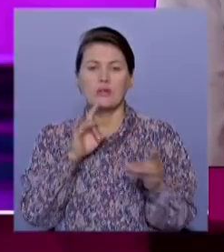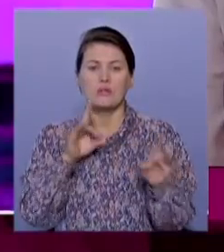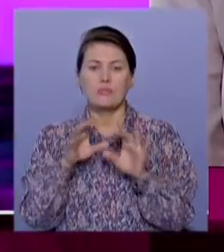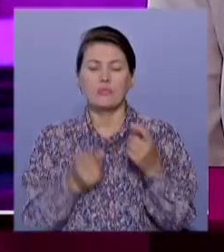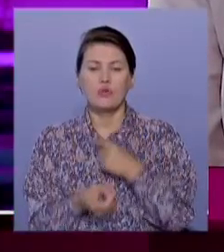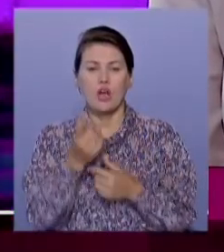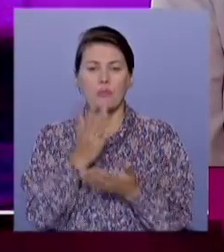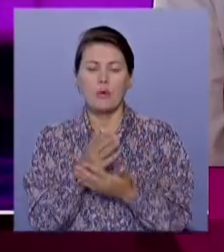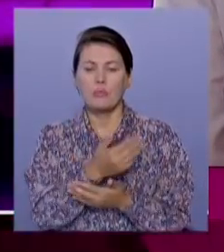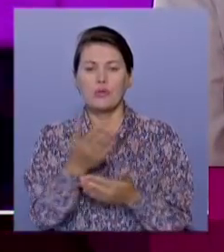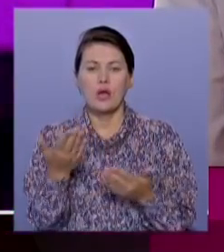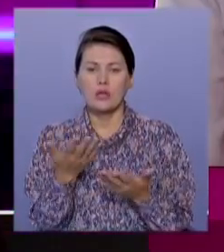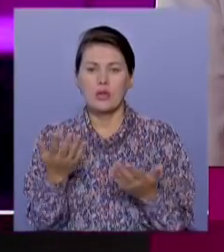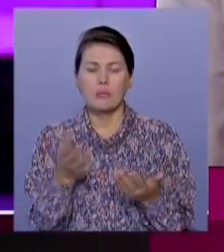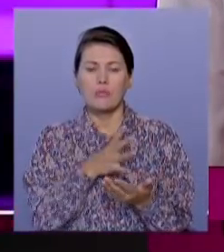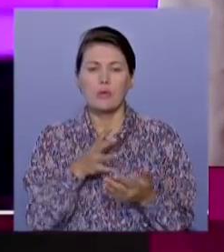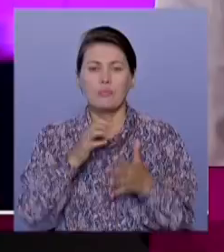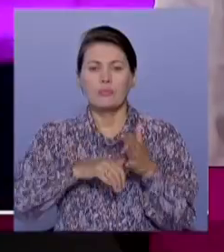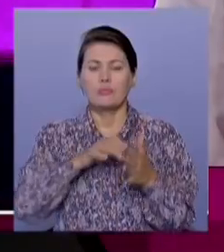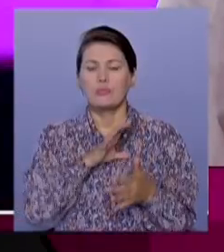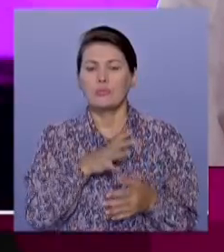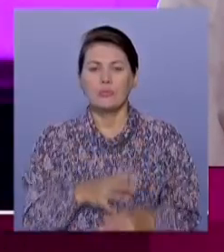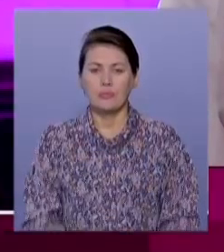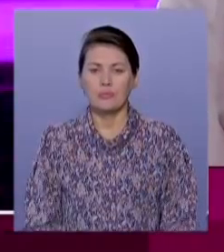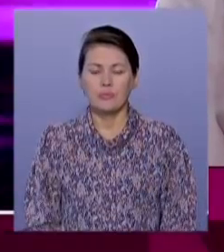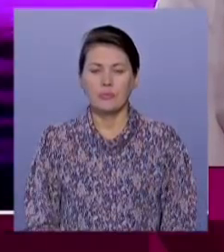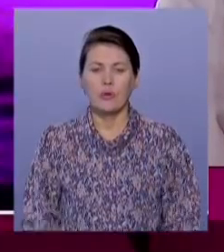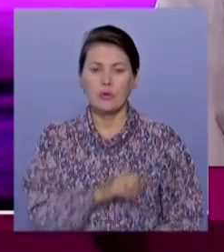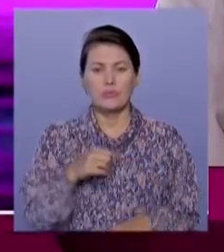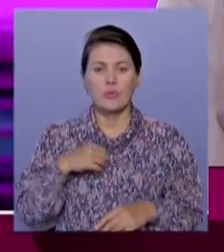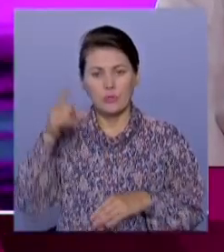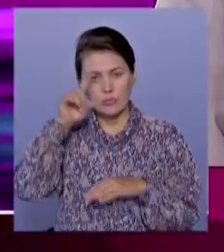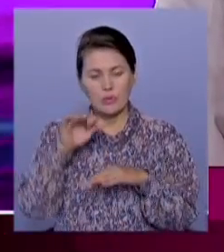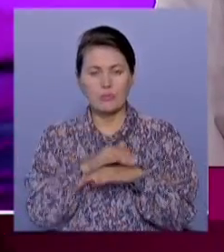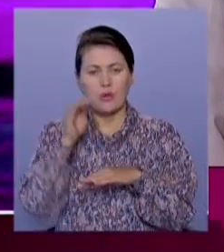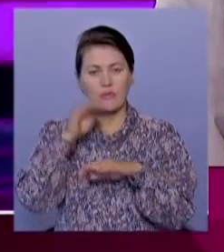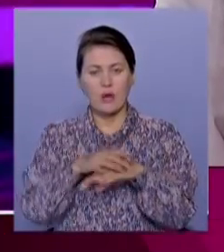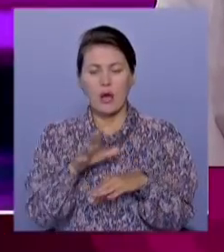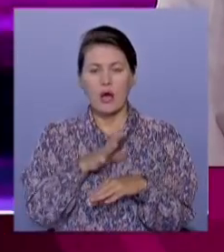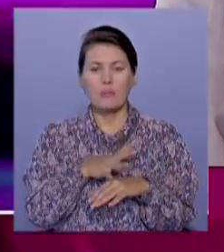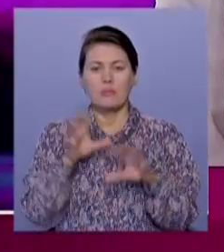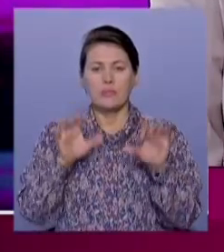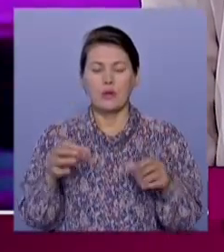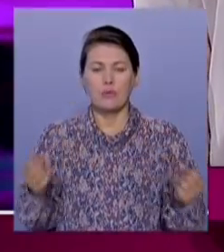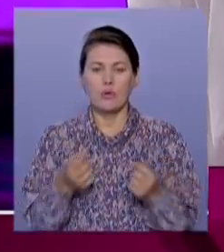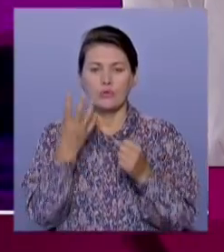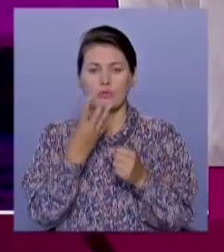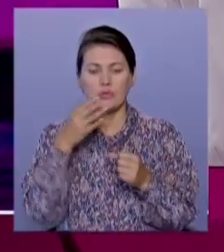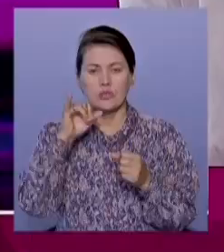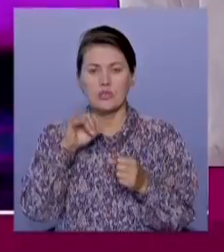қайдан шығып отыр? Олардың көздегені не? Өздеріңіз білесіздер, президенттің қолдауымен 4-ші шілдеден